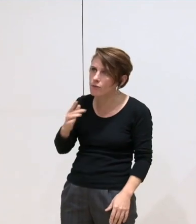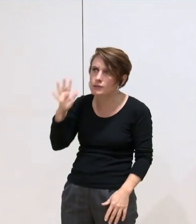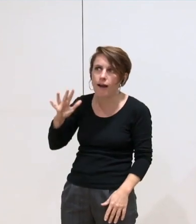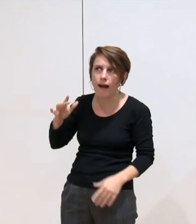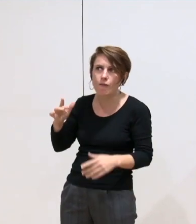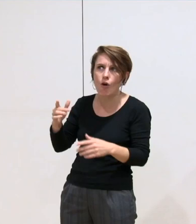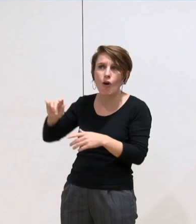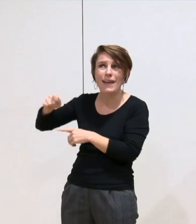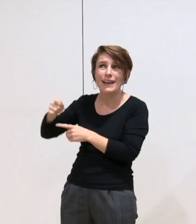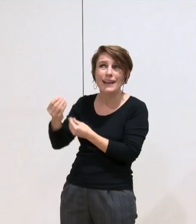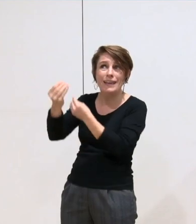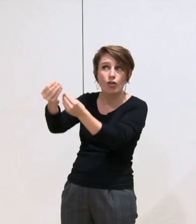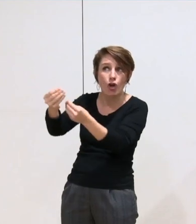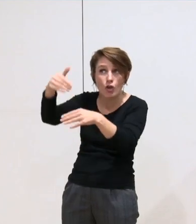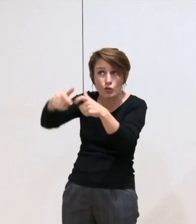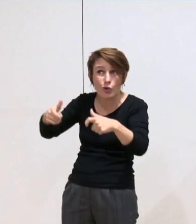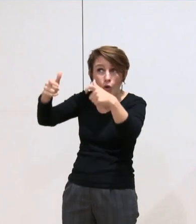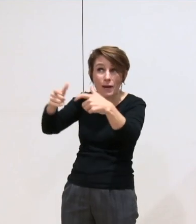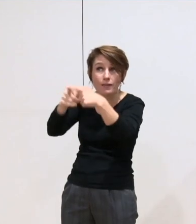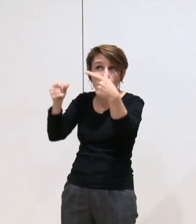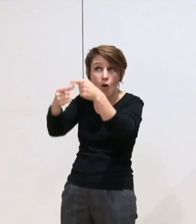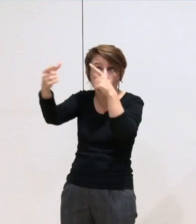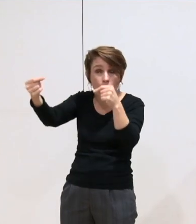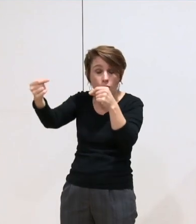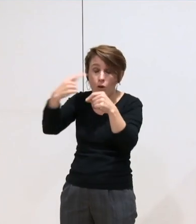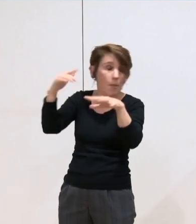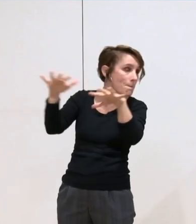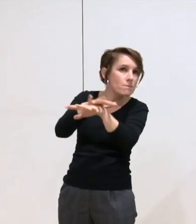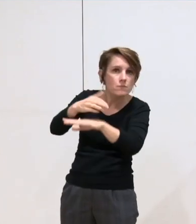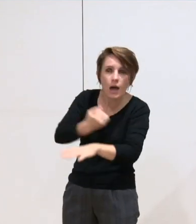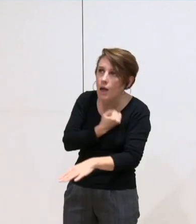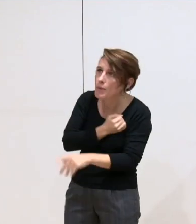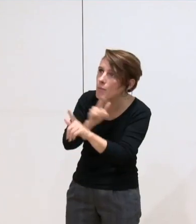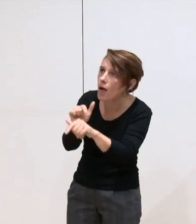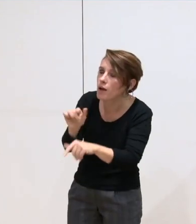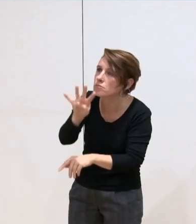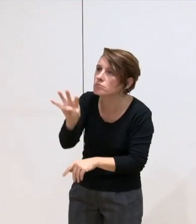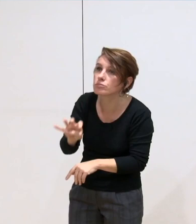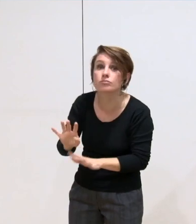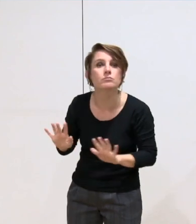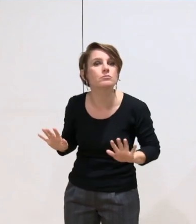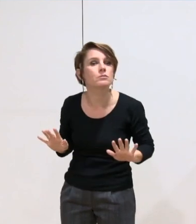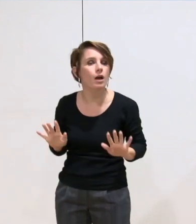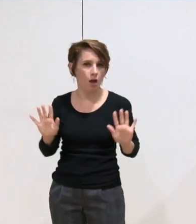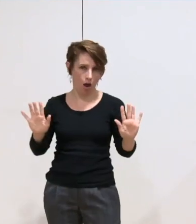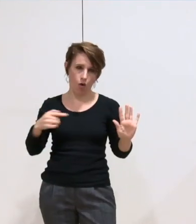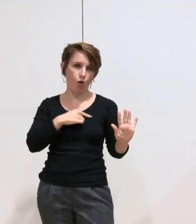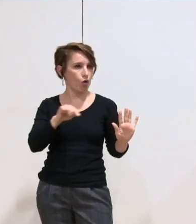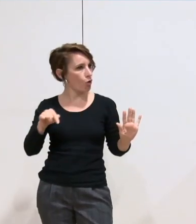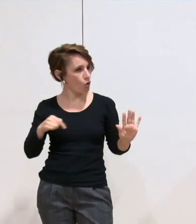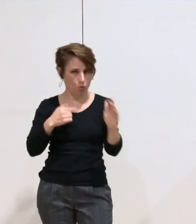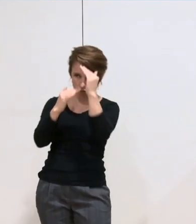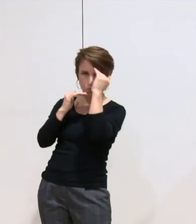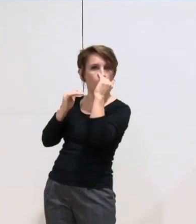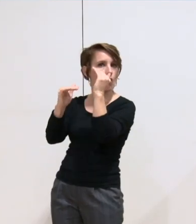remis. Donc pour ce qui nous concerne, nous attendons évidemment... Et nous faisons confiance, puisque Olivier